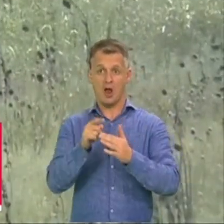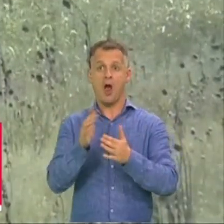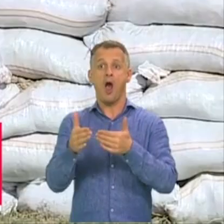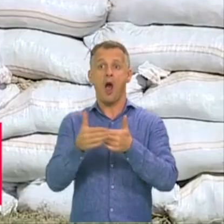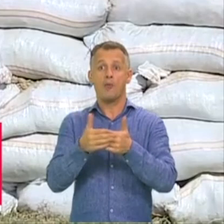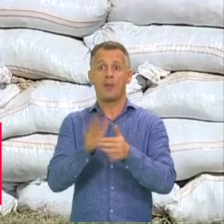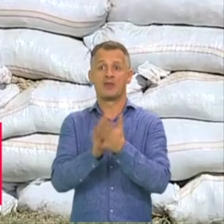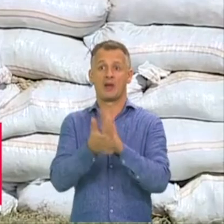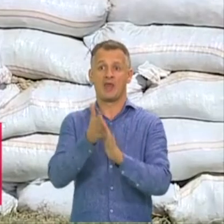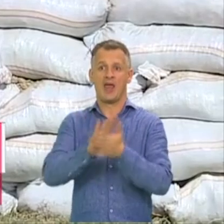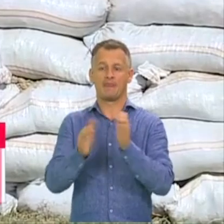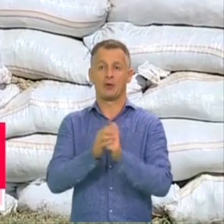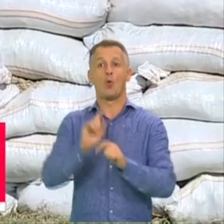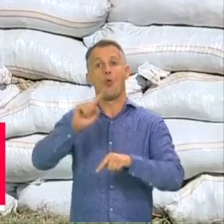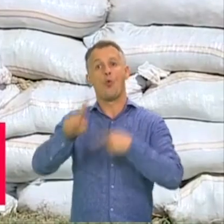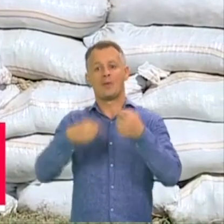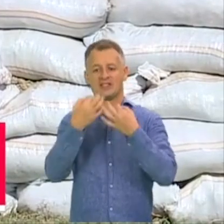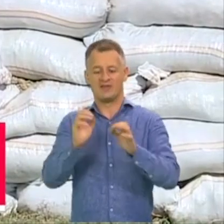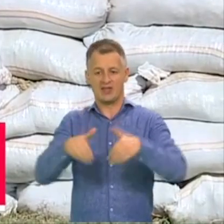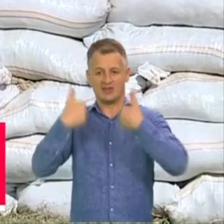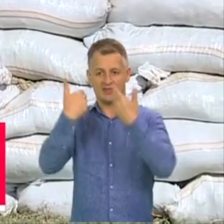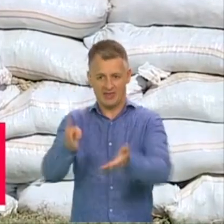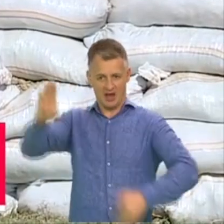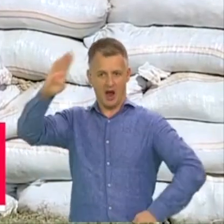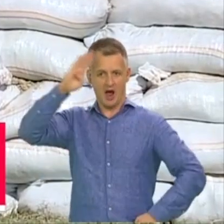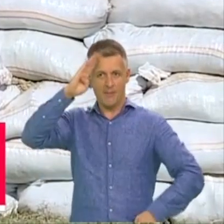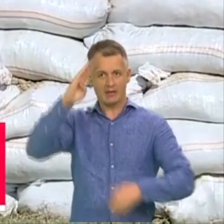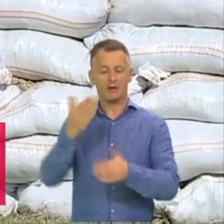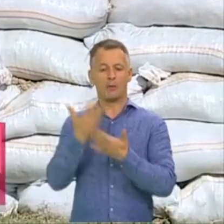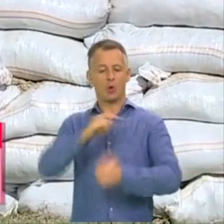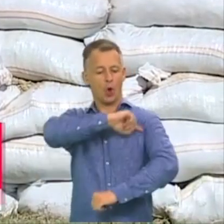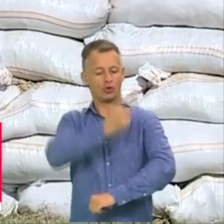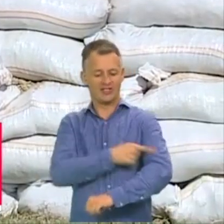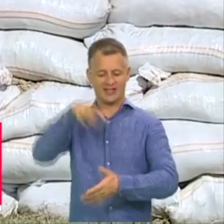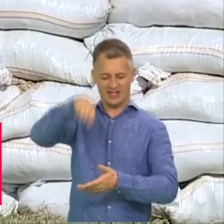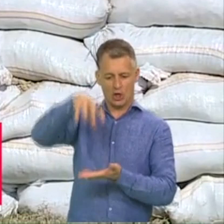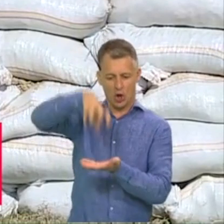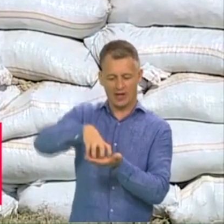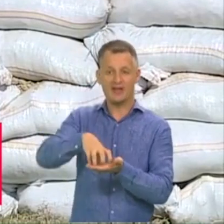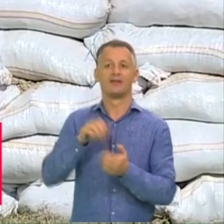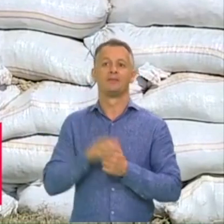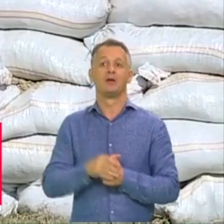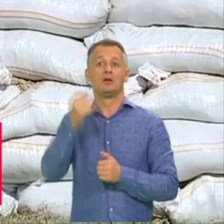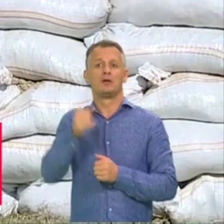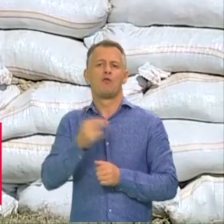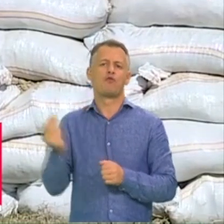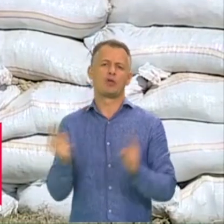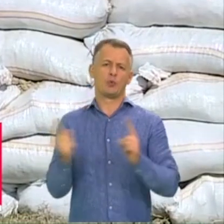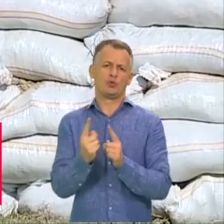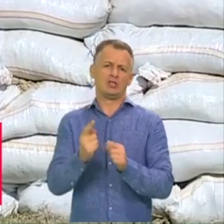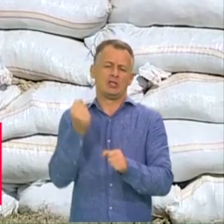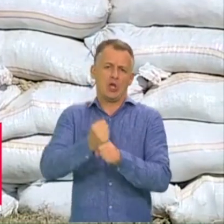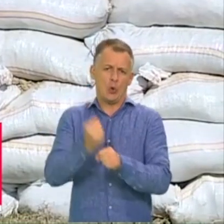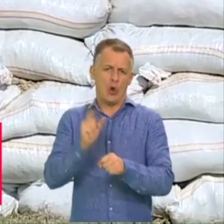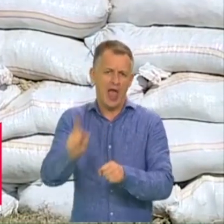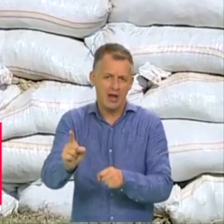urmează să fie predate de armată cât de curând către autoritățile de aici din Ceatalchioi. Mai este foarte puțin de lucru la ele,